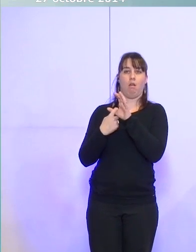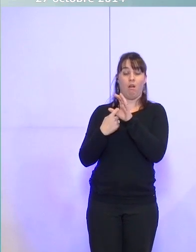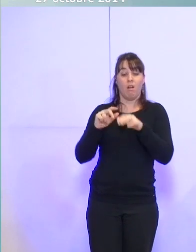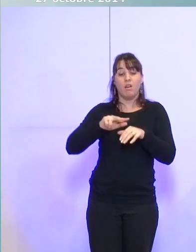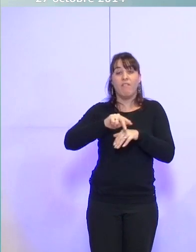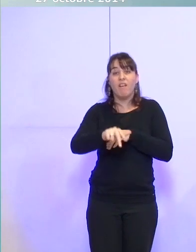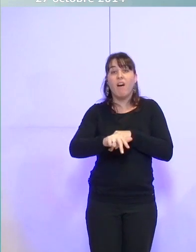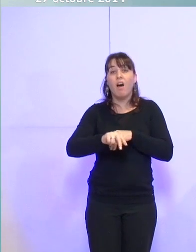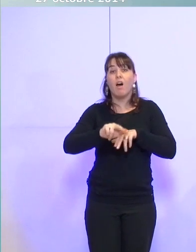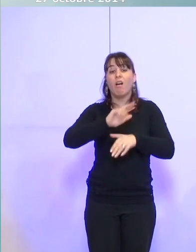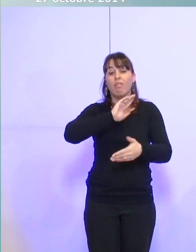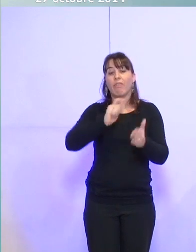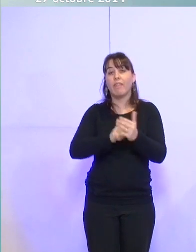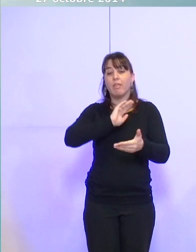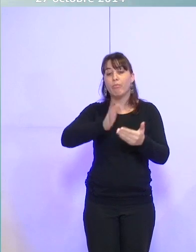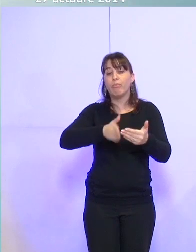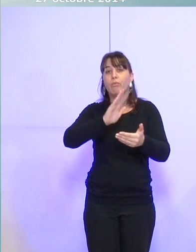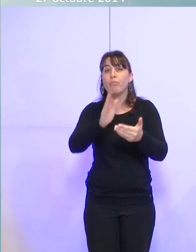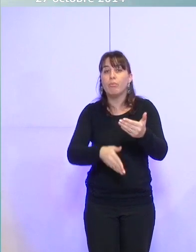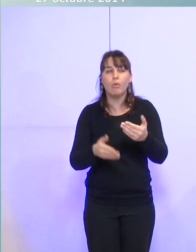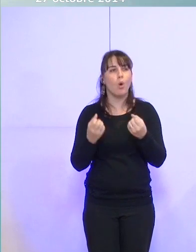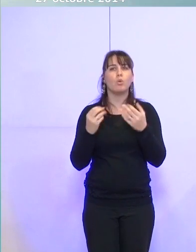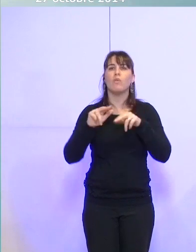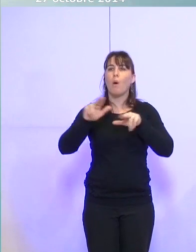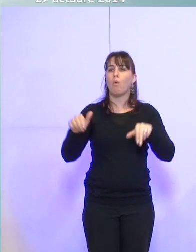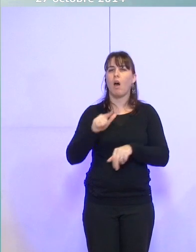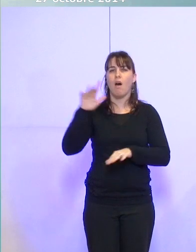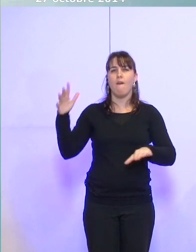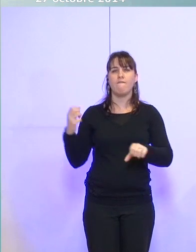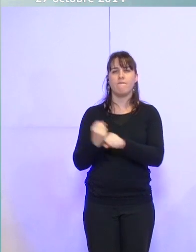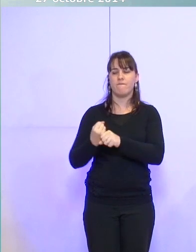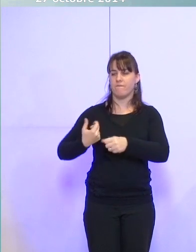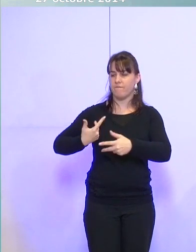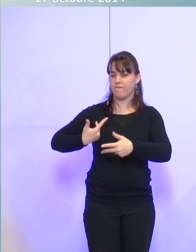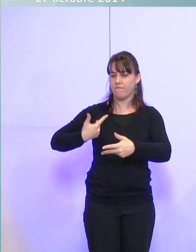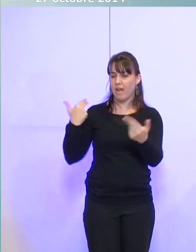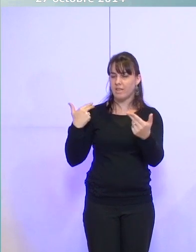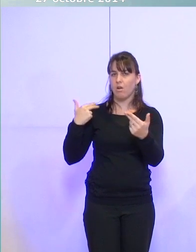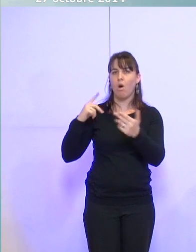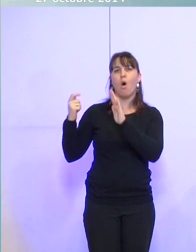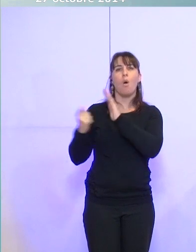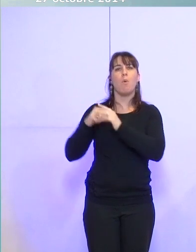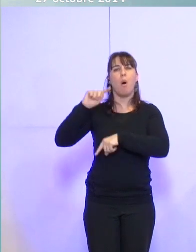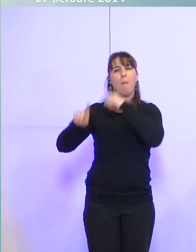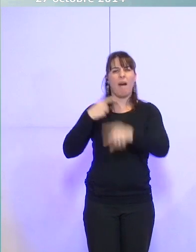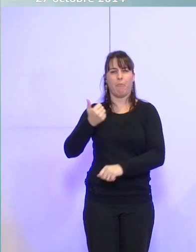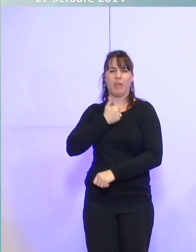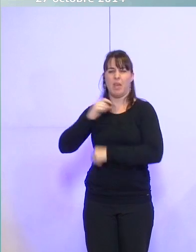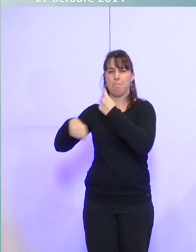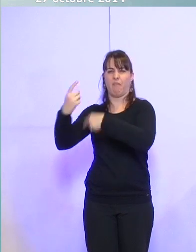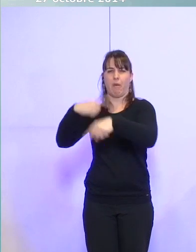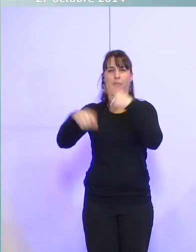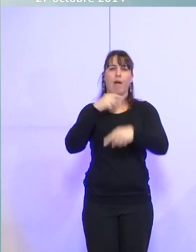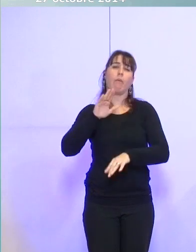l'échéance des contrats qui faisaient pour une bonne part 25 ans lors de la grande vague de privatisation des